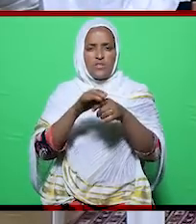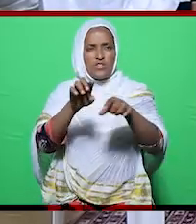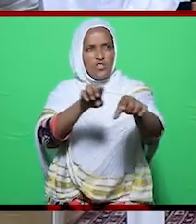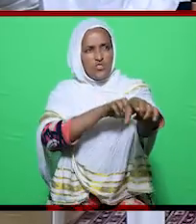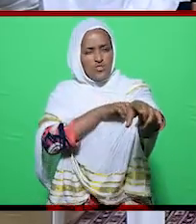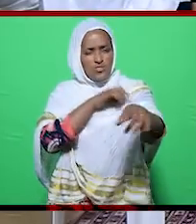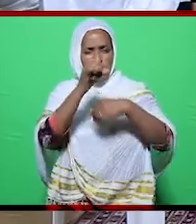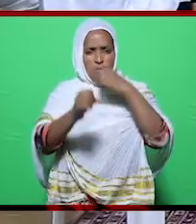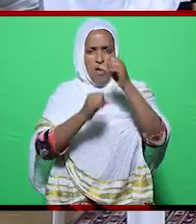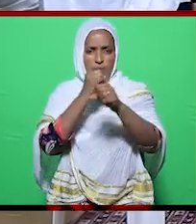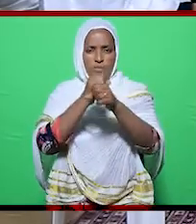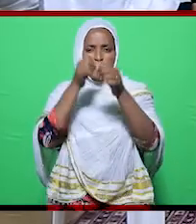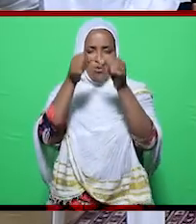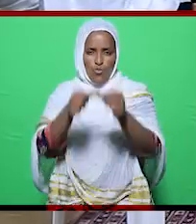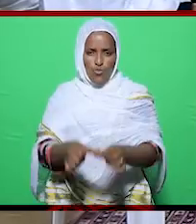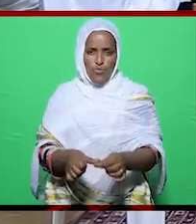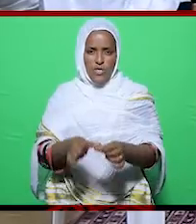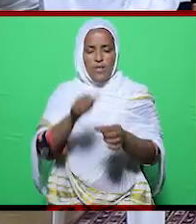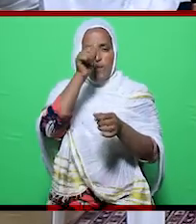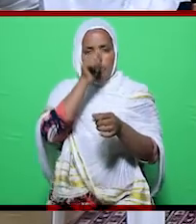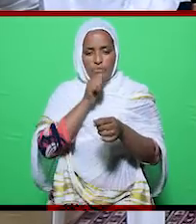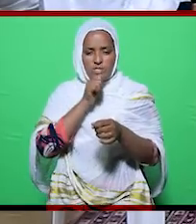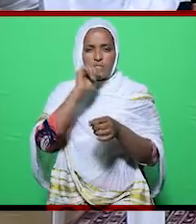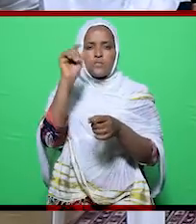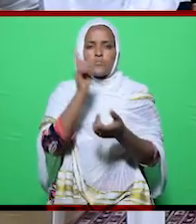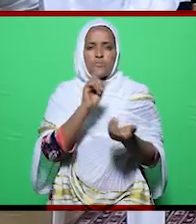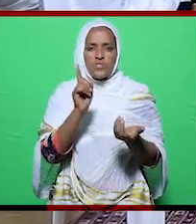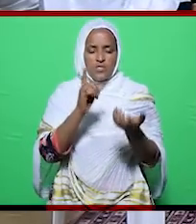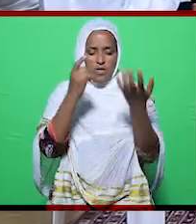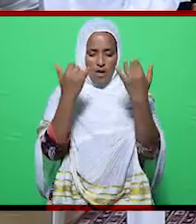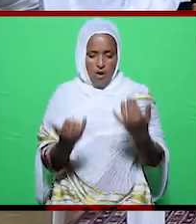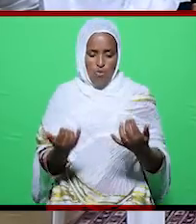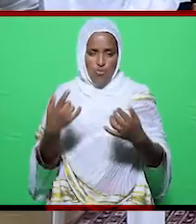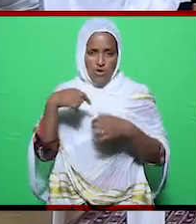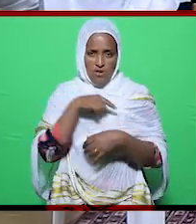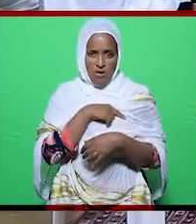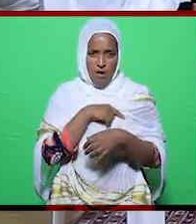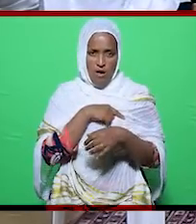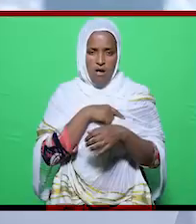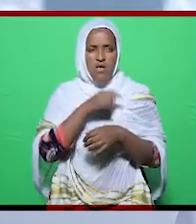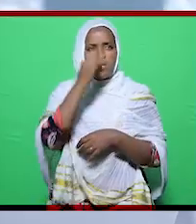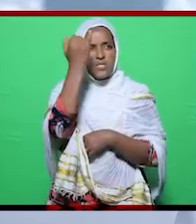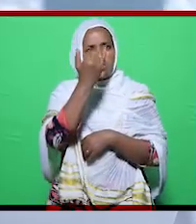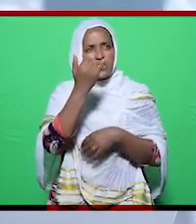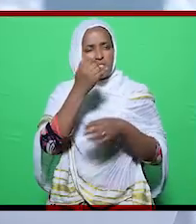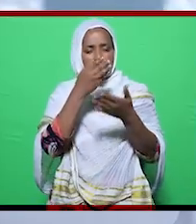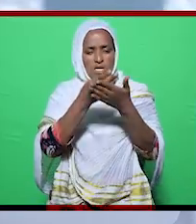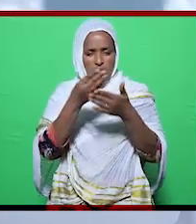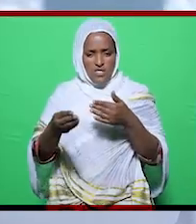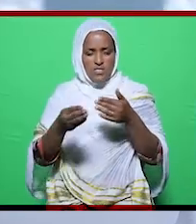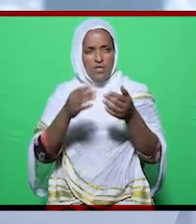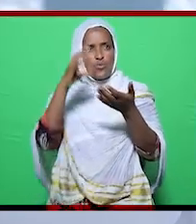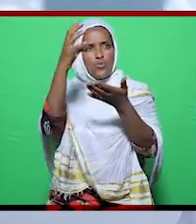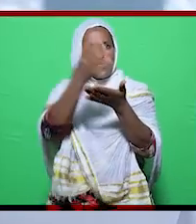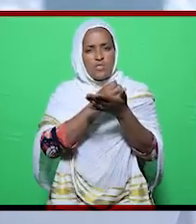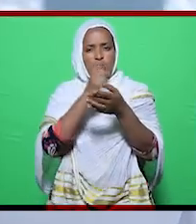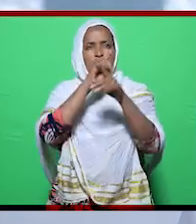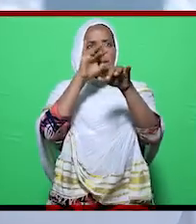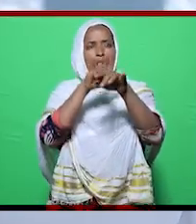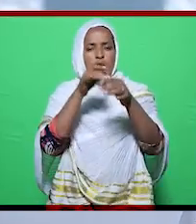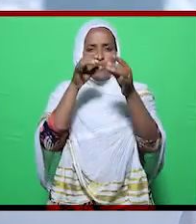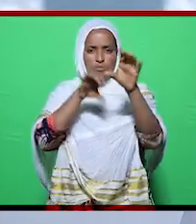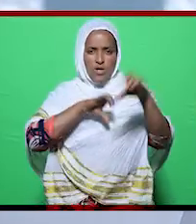የጎንደር ደብረ ብርሃን ለዚህ ማሳያ ነው። ጣራ ላይ ተሰርቶ ያለ ሥዕል አለ። ሌሎቹም ጥንታውያን አብያተ መቅደሶቻችን ረጃጅም